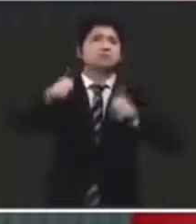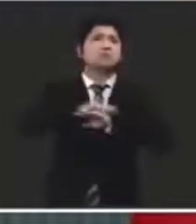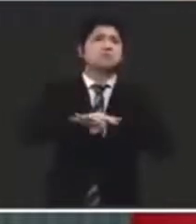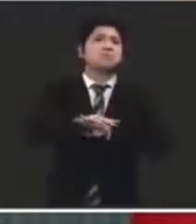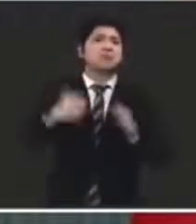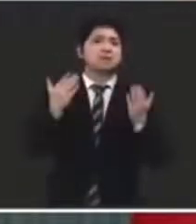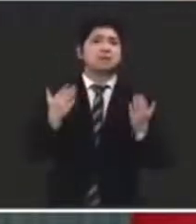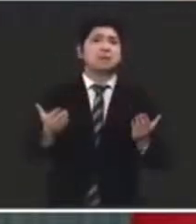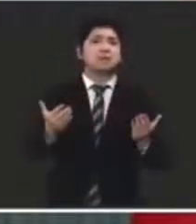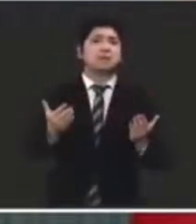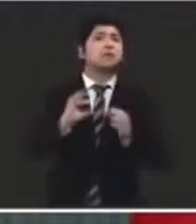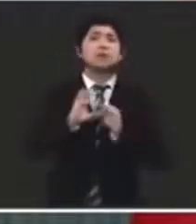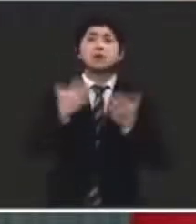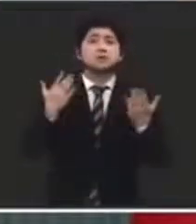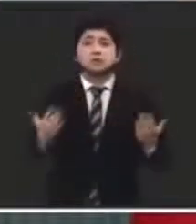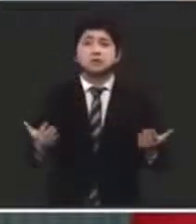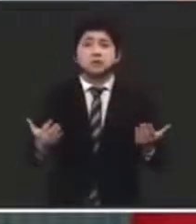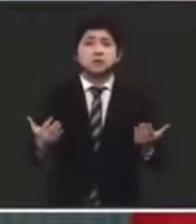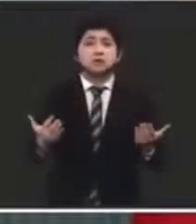nasıl